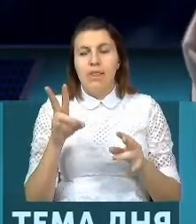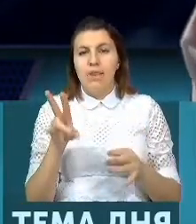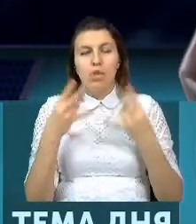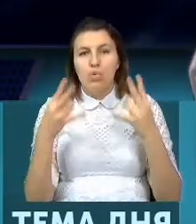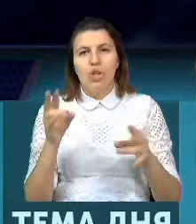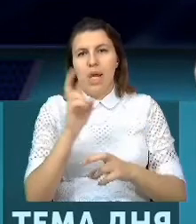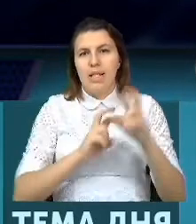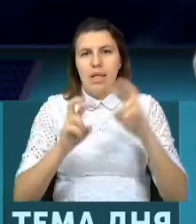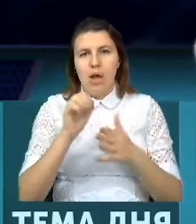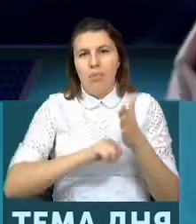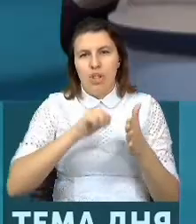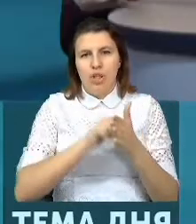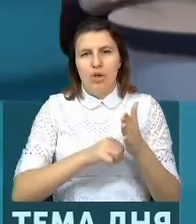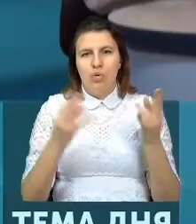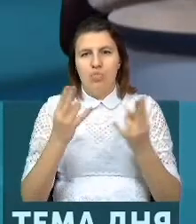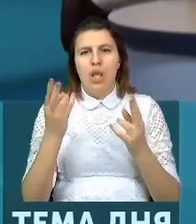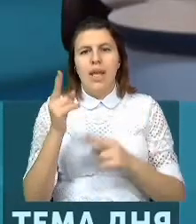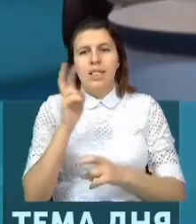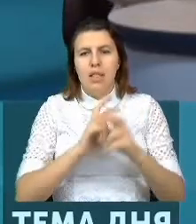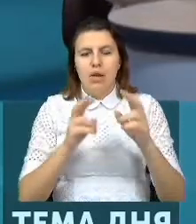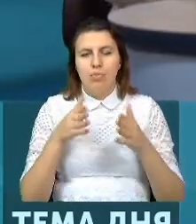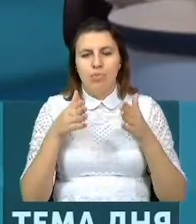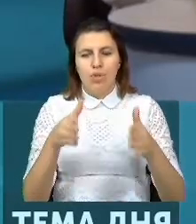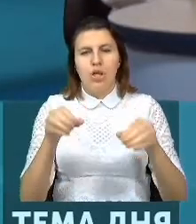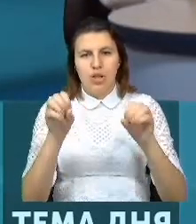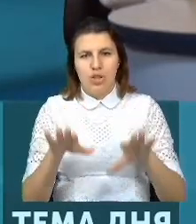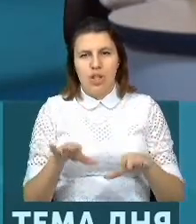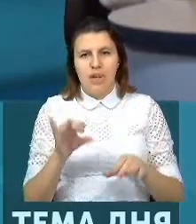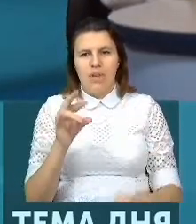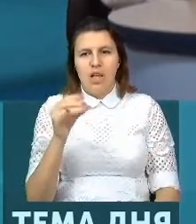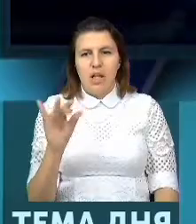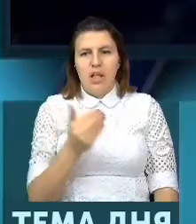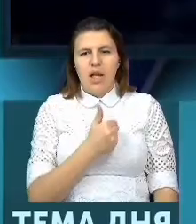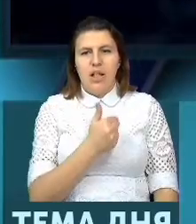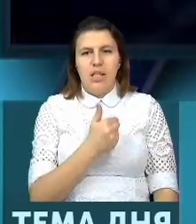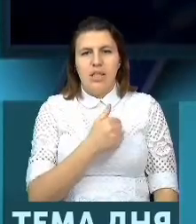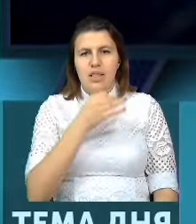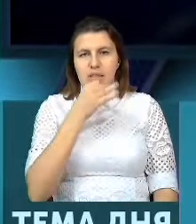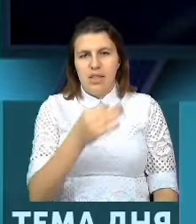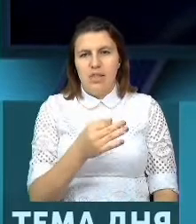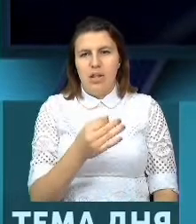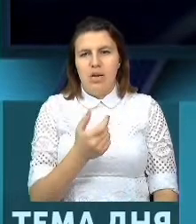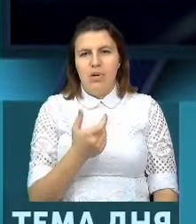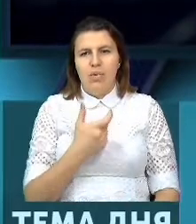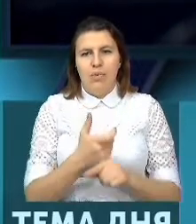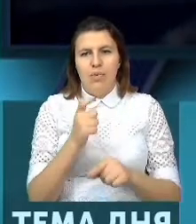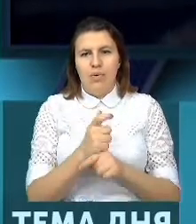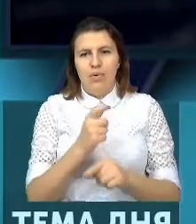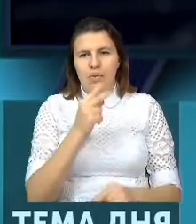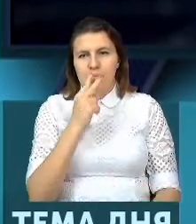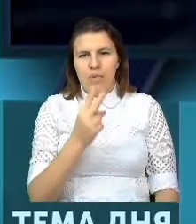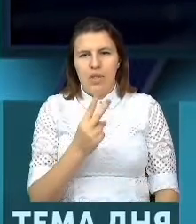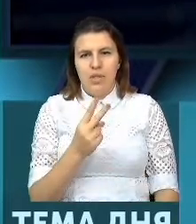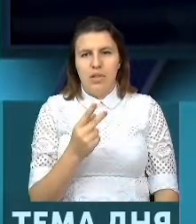їх рішення. Правильно? Зараз про це ще поговоримо. Пане Віталію, ви щось хотіли сказати, та? Ви отак, я бачу, реагували на слова пані Юлії. Та, я